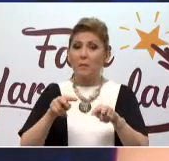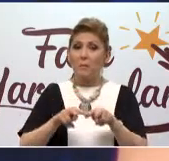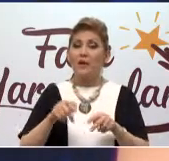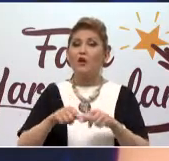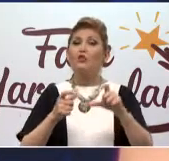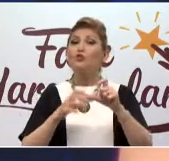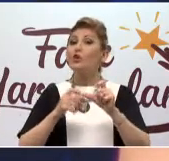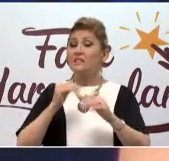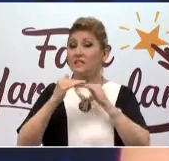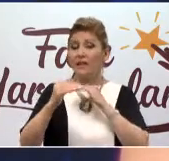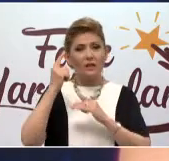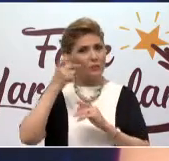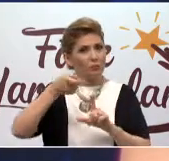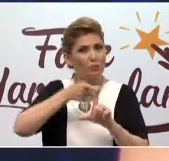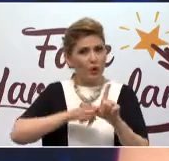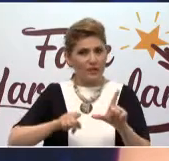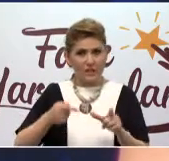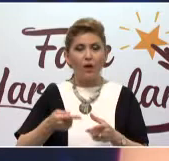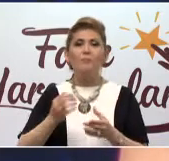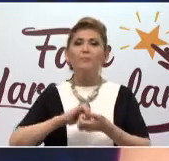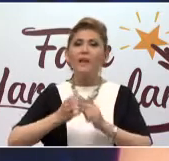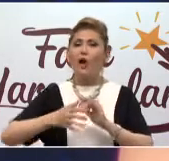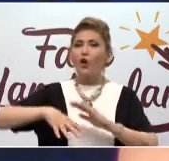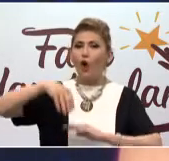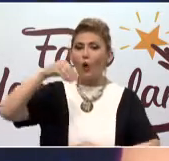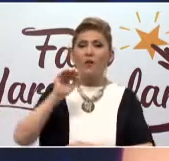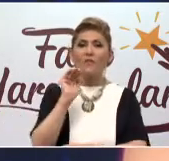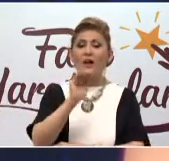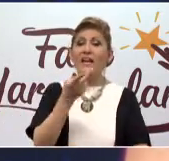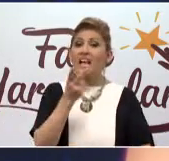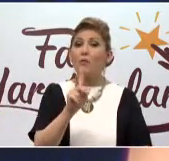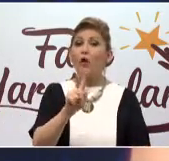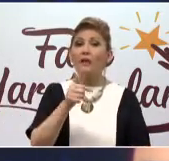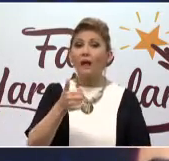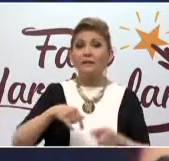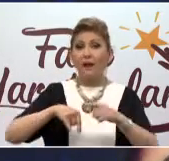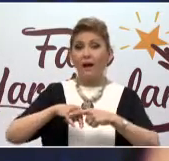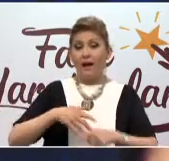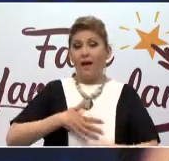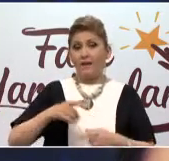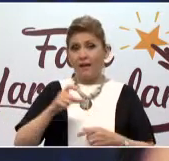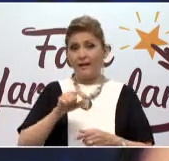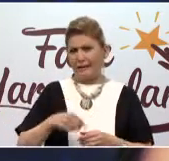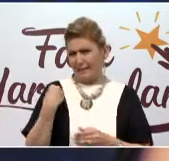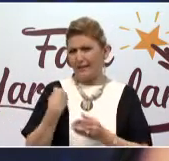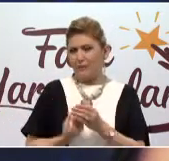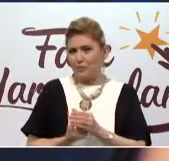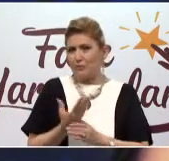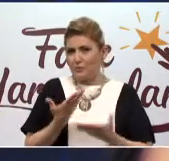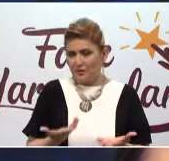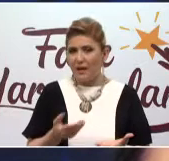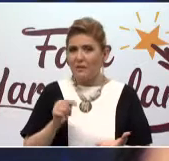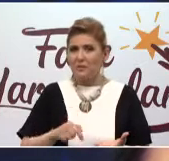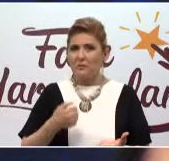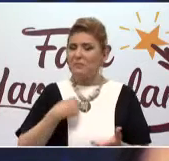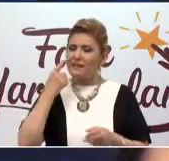tanıttık. Kooperatif haline 2016 Haziran ayında geldik. Aslında daha çok yeni bir kuruluşuz. Biz de